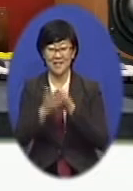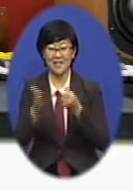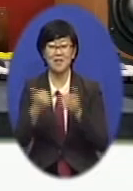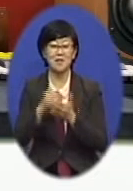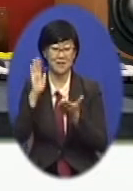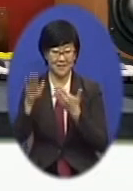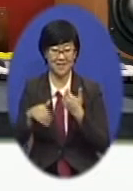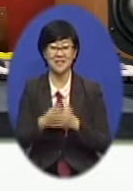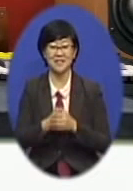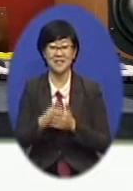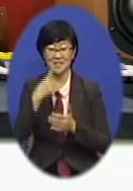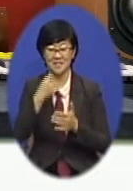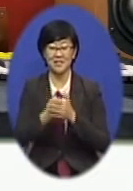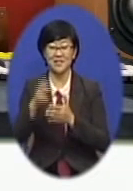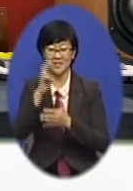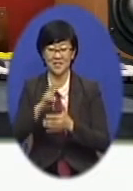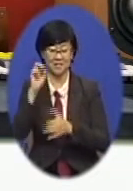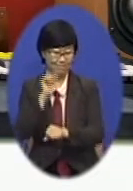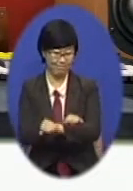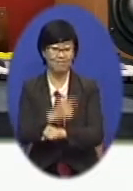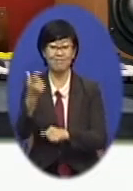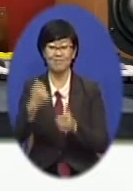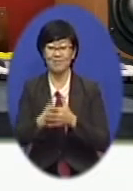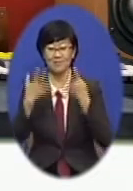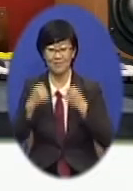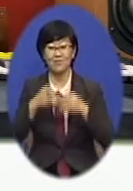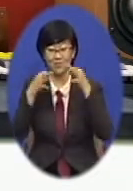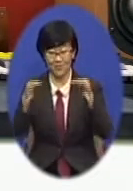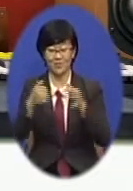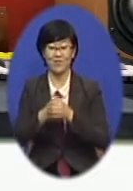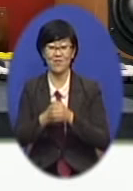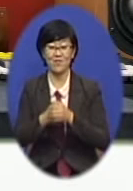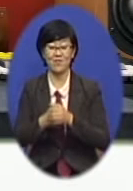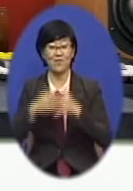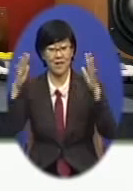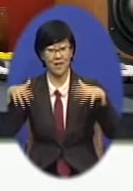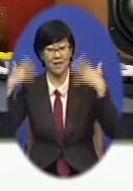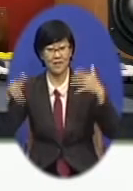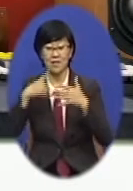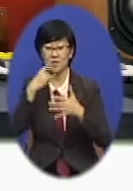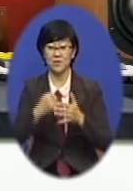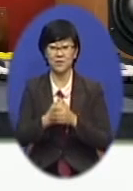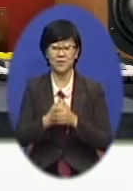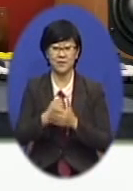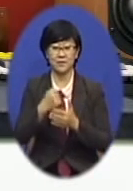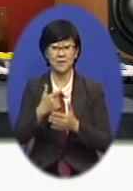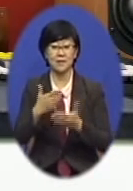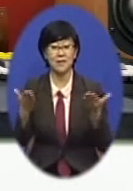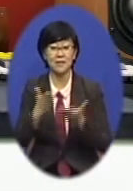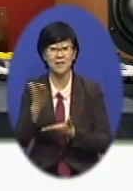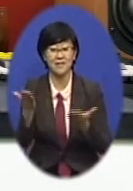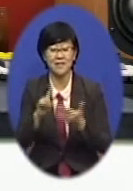예. 앞으로 예. 이 어머님 노래 솜씨가 보통이 아니니까 많이 불려주시고 예. 가을 되면 어머니 뭐 하시는 일